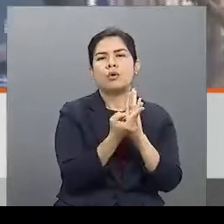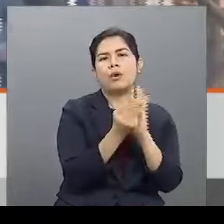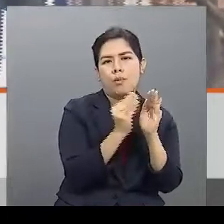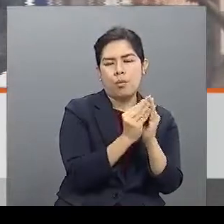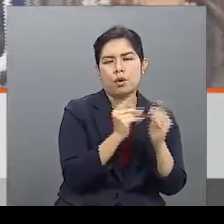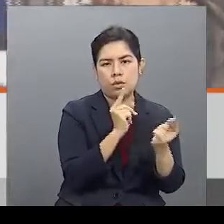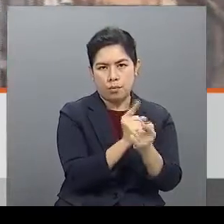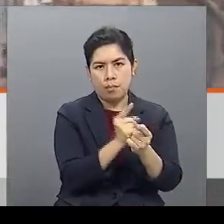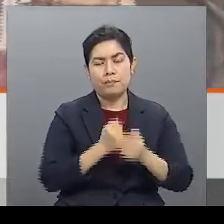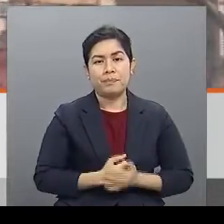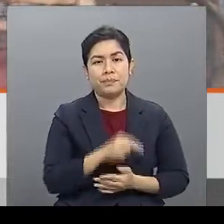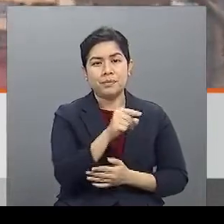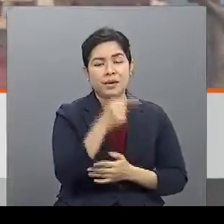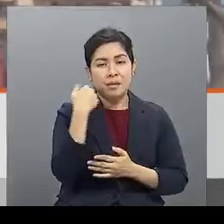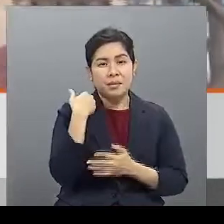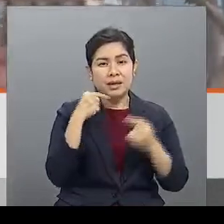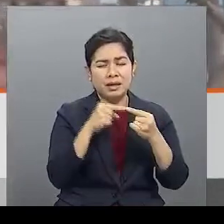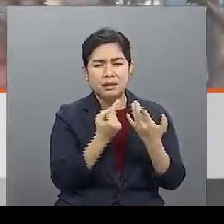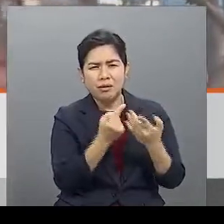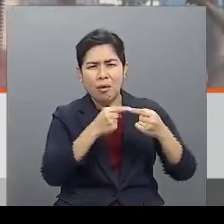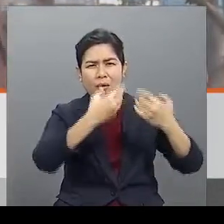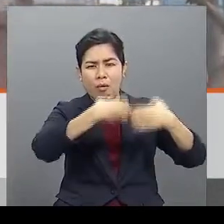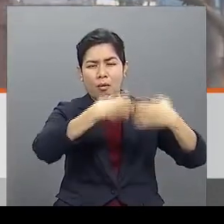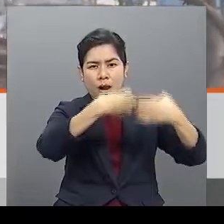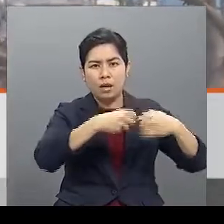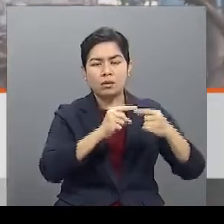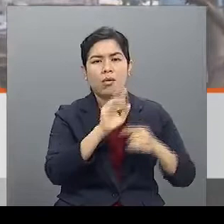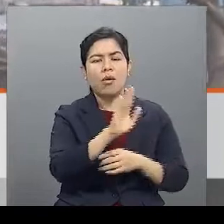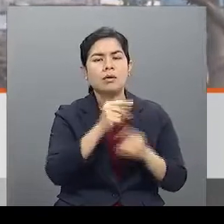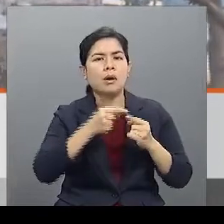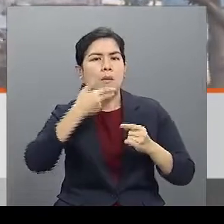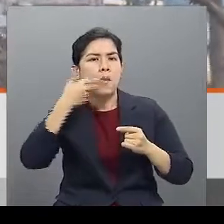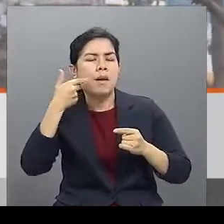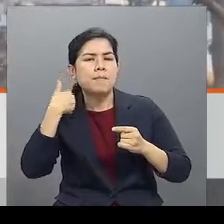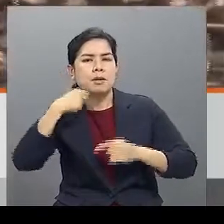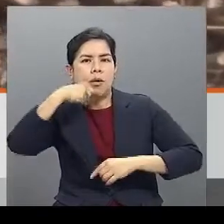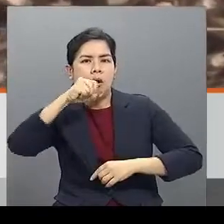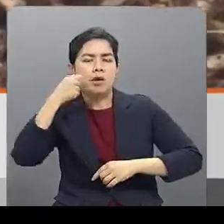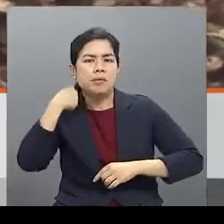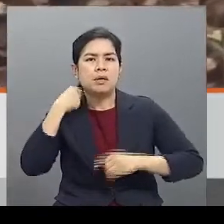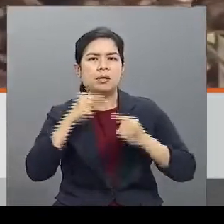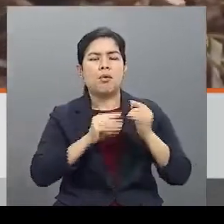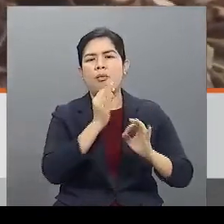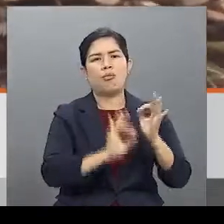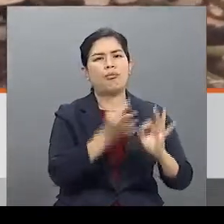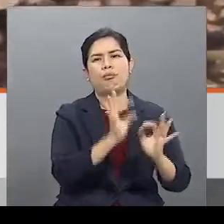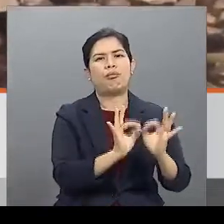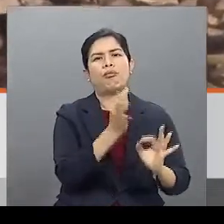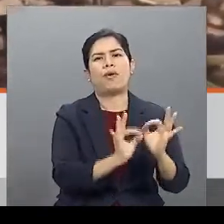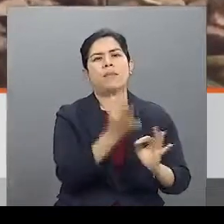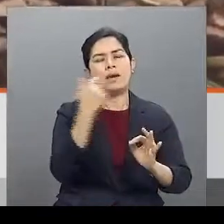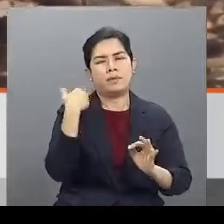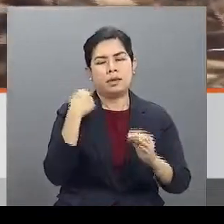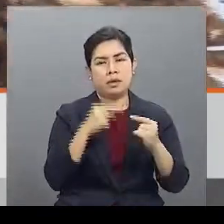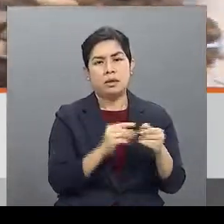ดหีบโรงงานน้ำตาลรถบรรทุกอ้อยส่งโรงงานส่วนใหญ่จะเป็นอ้อยไฟไหม้ซึ่งสอดคล้องกับข้อมูลโรงง